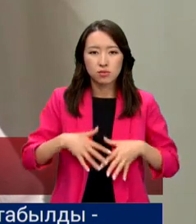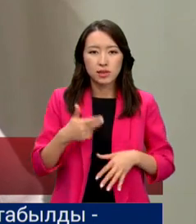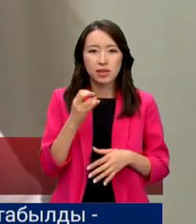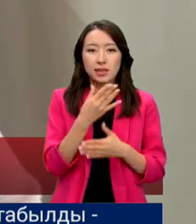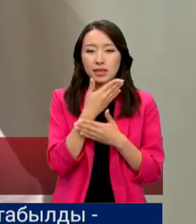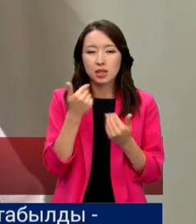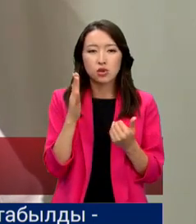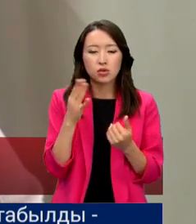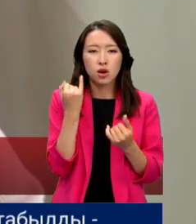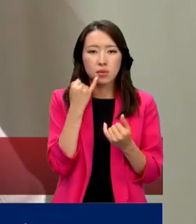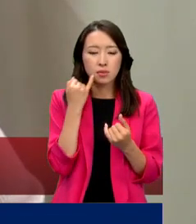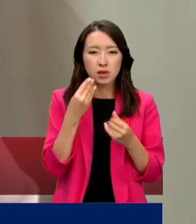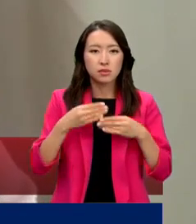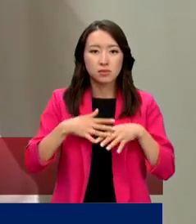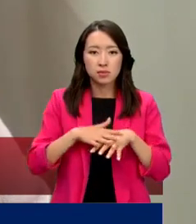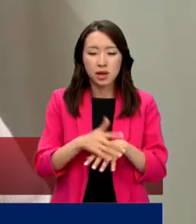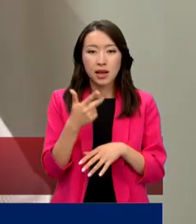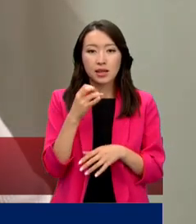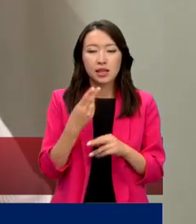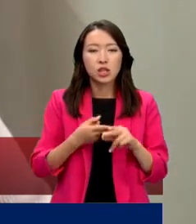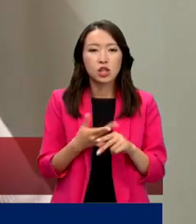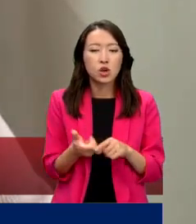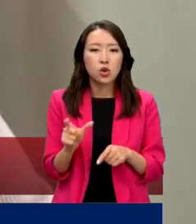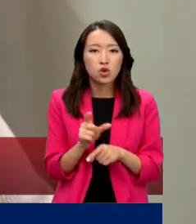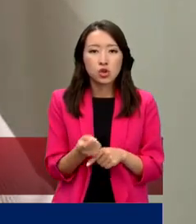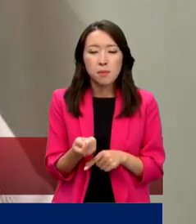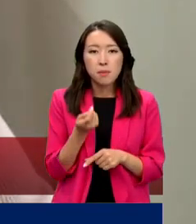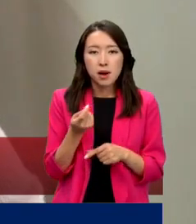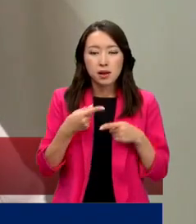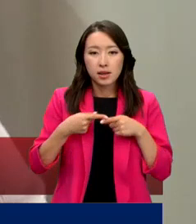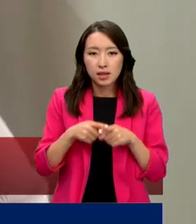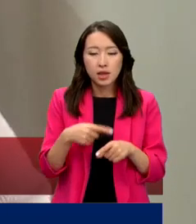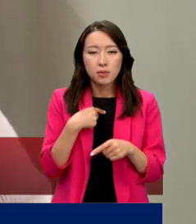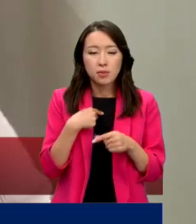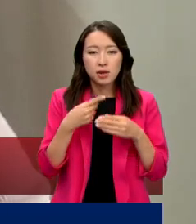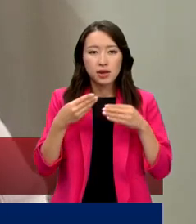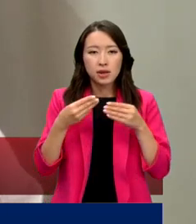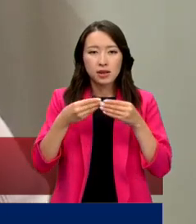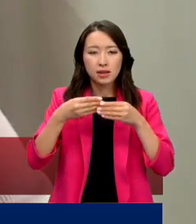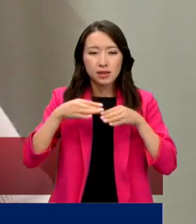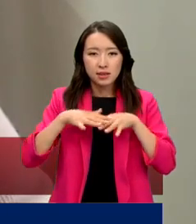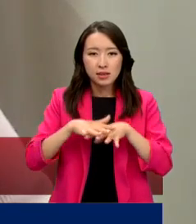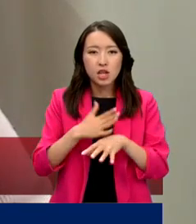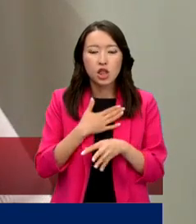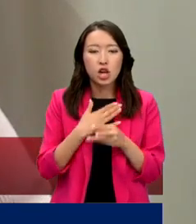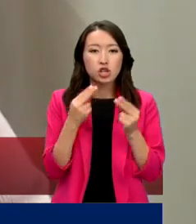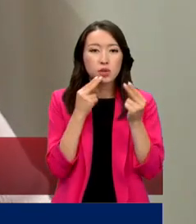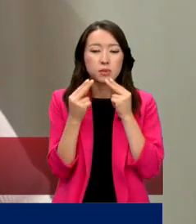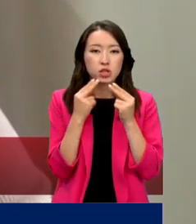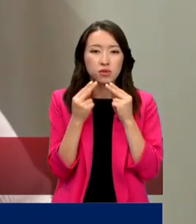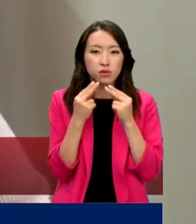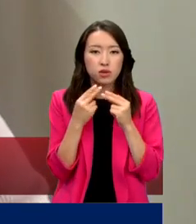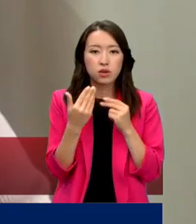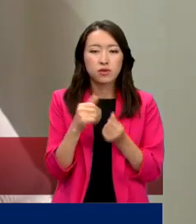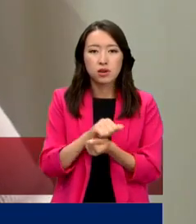до микроэлементов. Ген – это очень маленькая конструкция. Мы не расщепляем. Наш